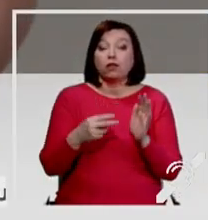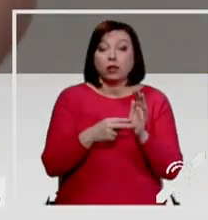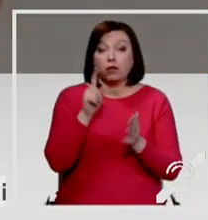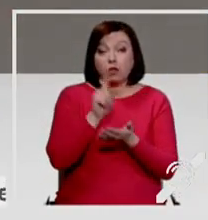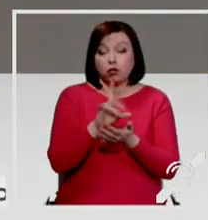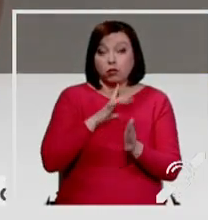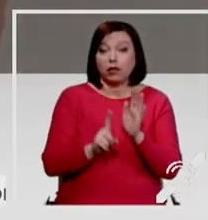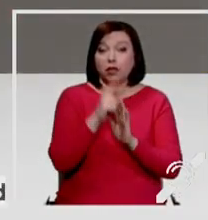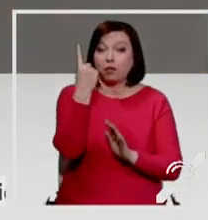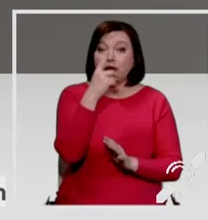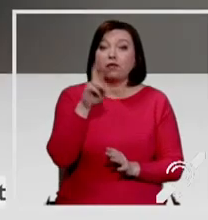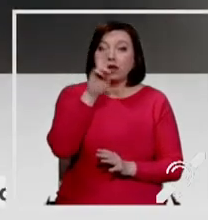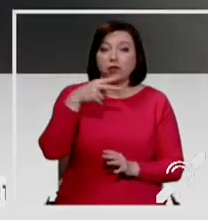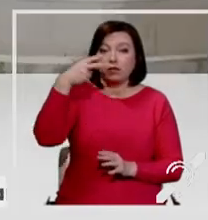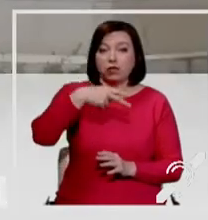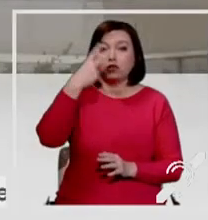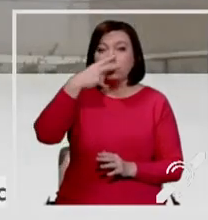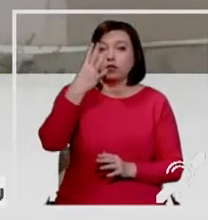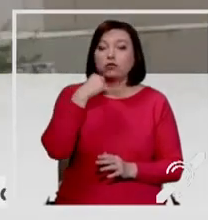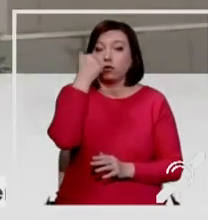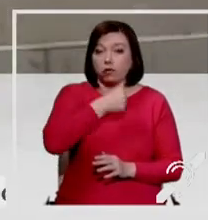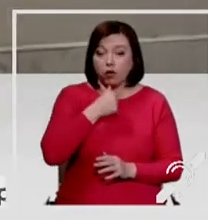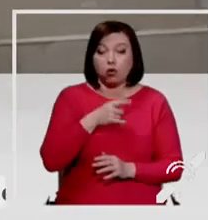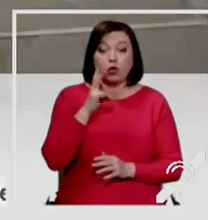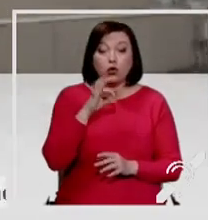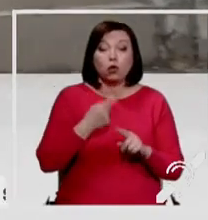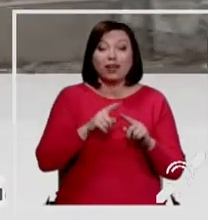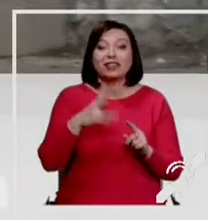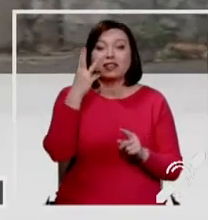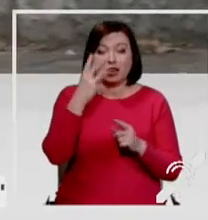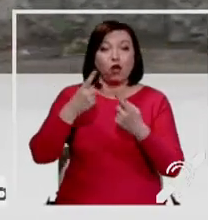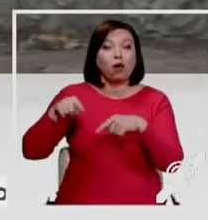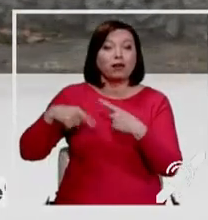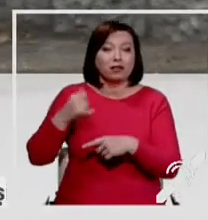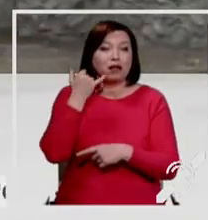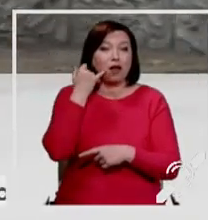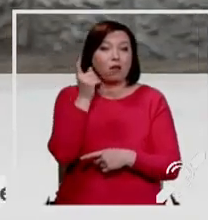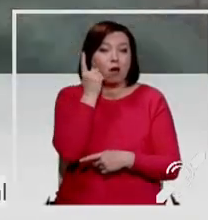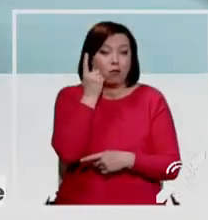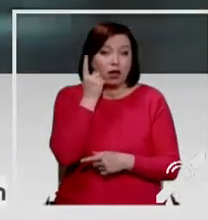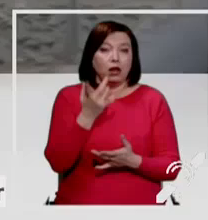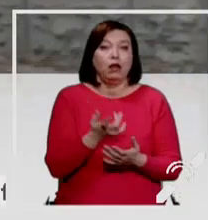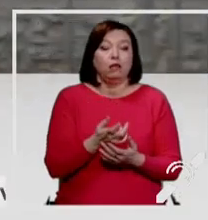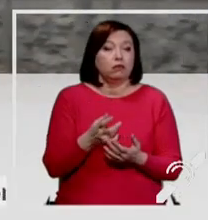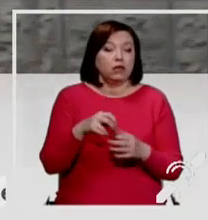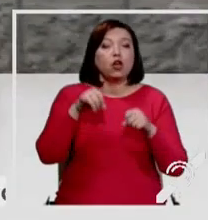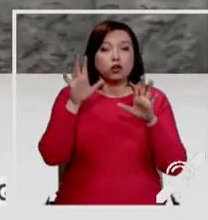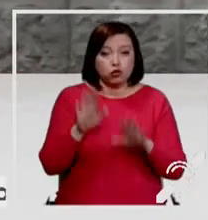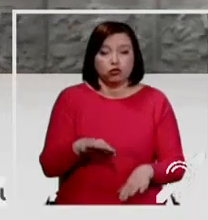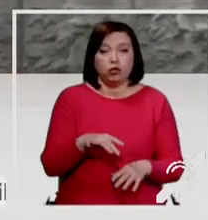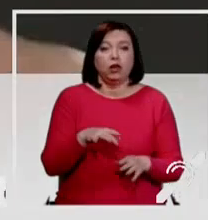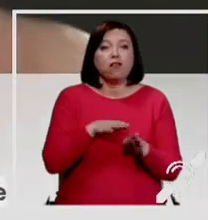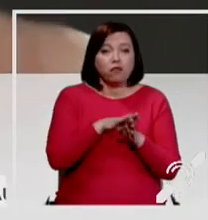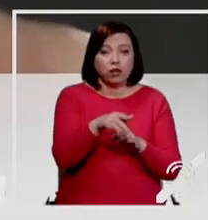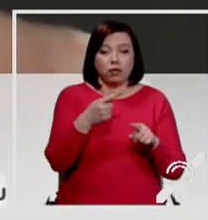în vigoare din 1 ianuarie 2024, însă cei trei operatori de telefonie mobilă din Republica Moldova au decis să